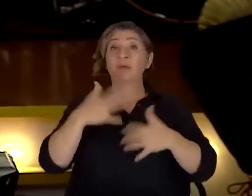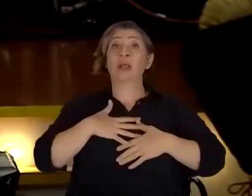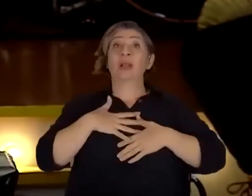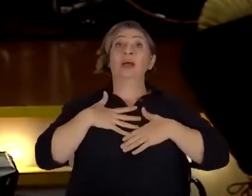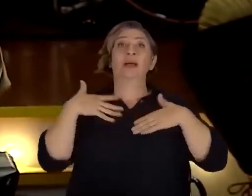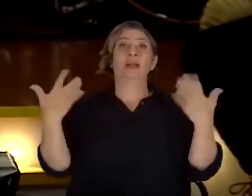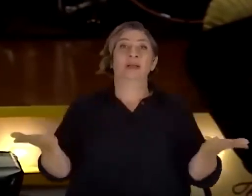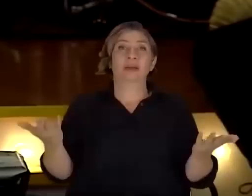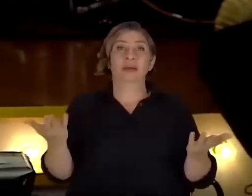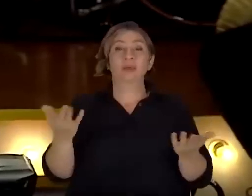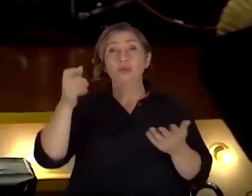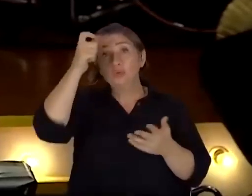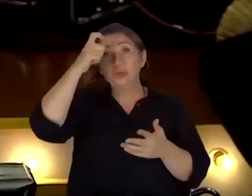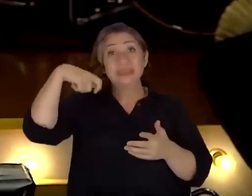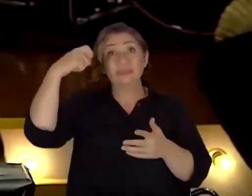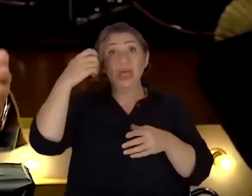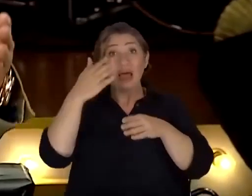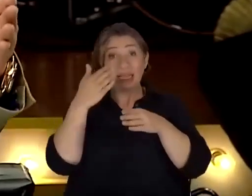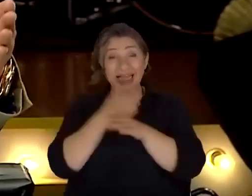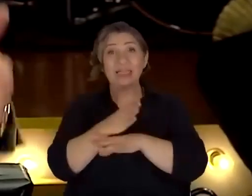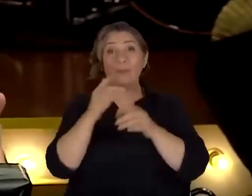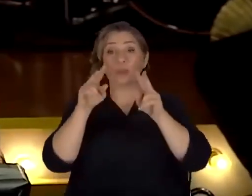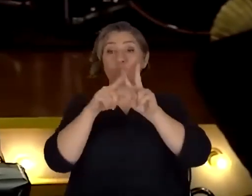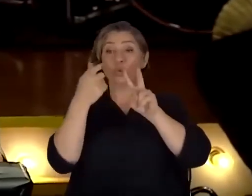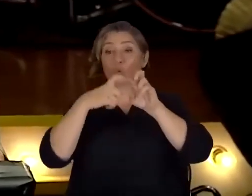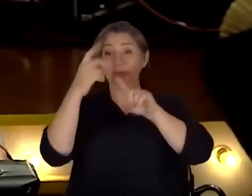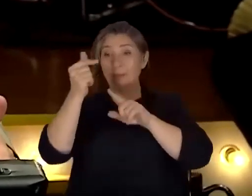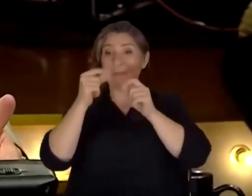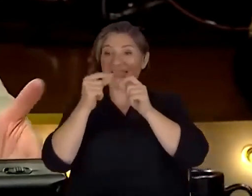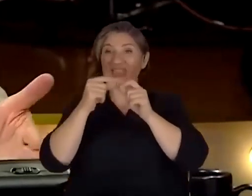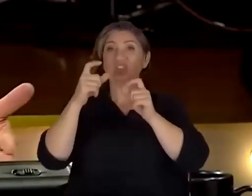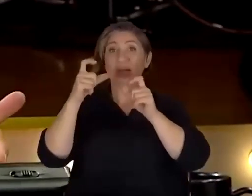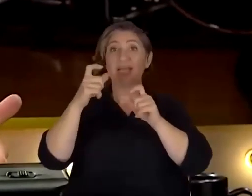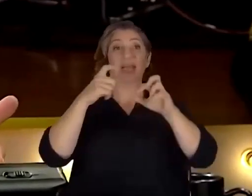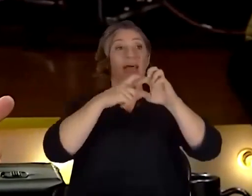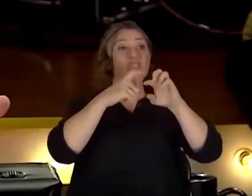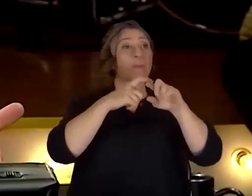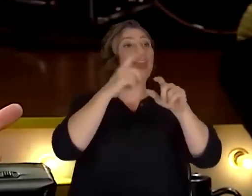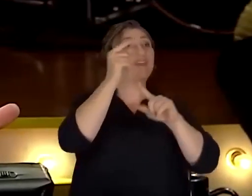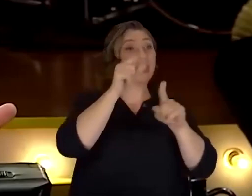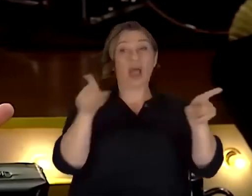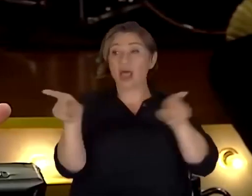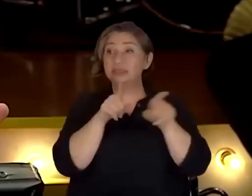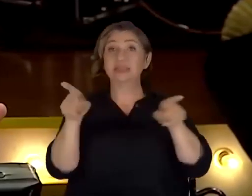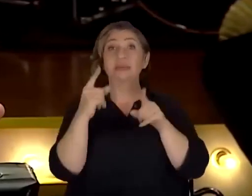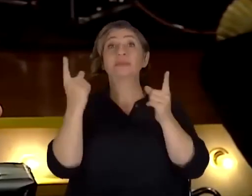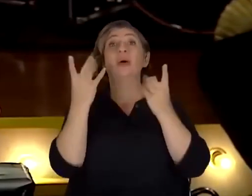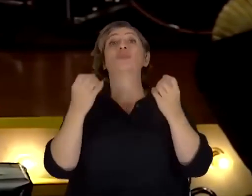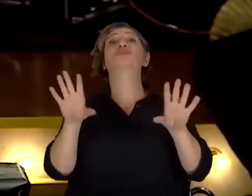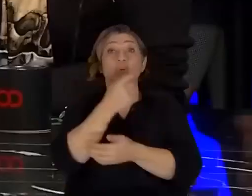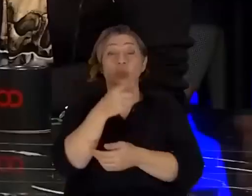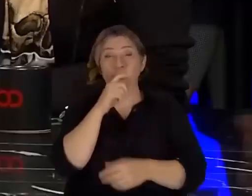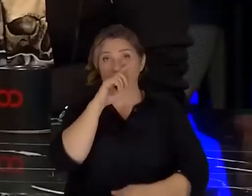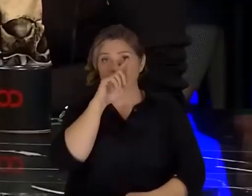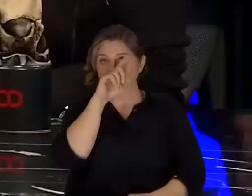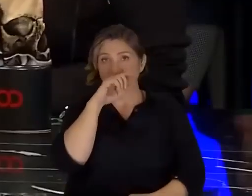fenalık getiriyor. Yani Türk sinemasında hakikaten Nuri Bilge Ceylan'la Recep İvedik arasında bir yer olmayacak mı ya?